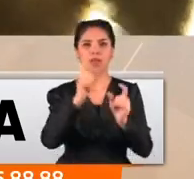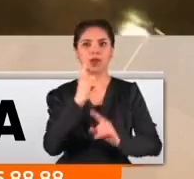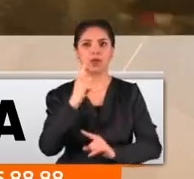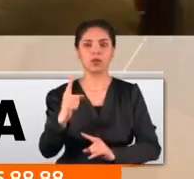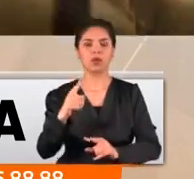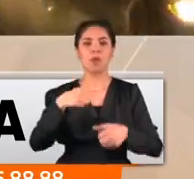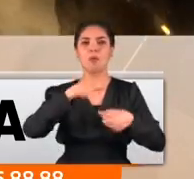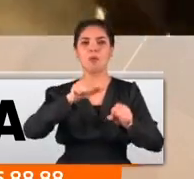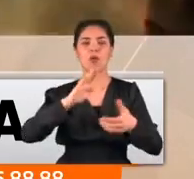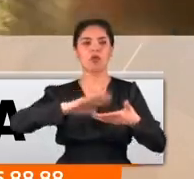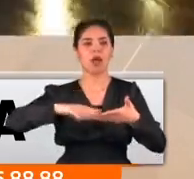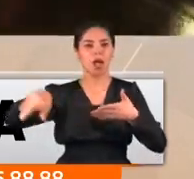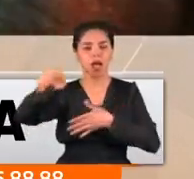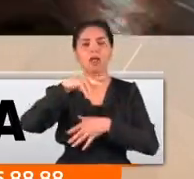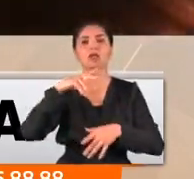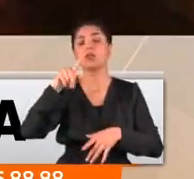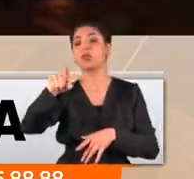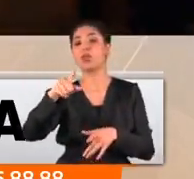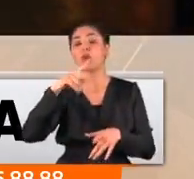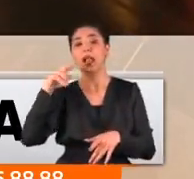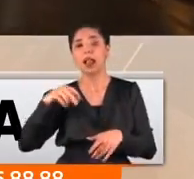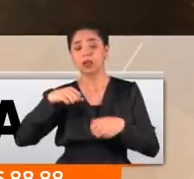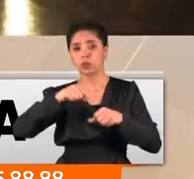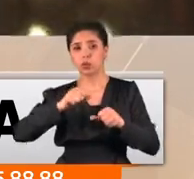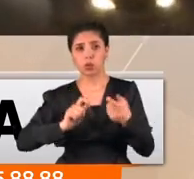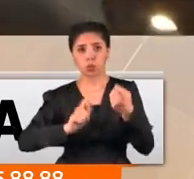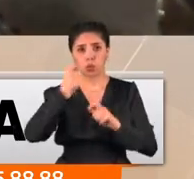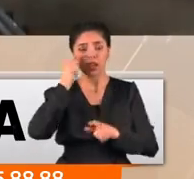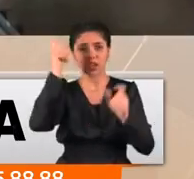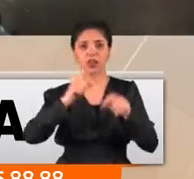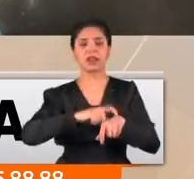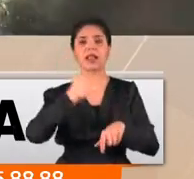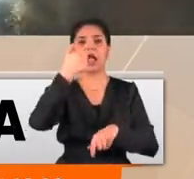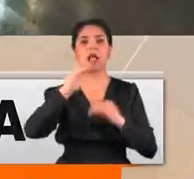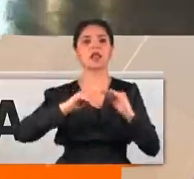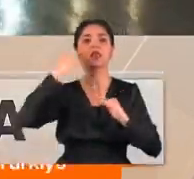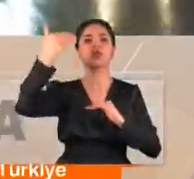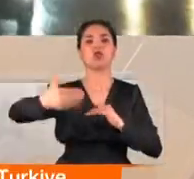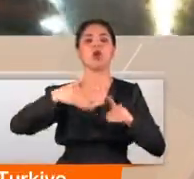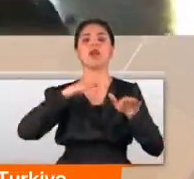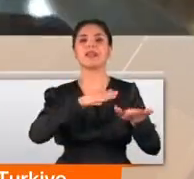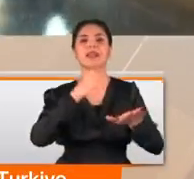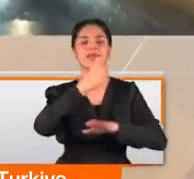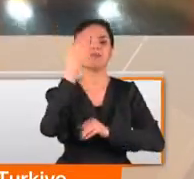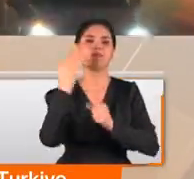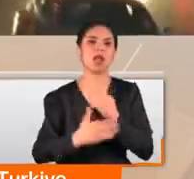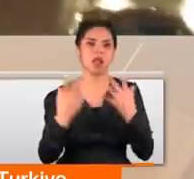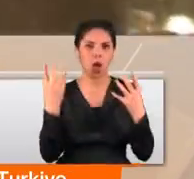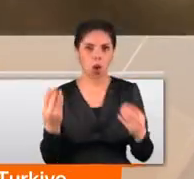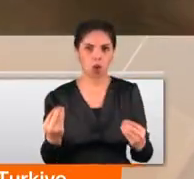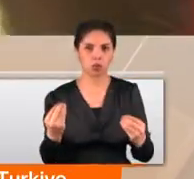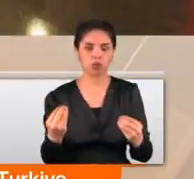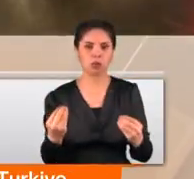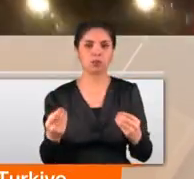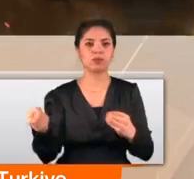sonra da motokuryelerin, skutu ve elektrikli bisiklet kullanıcılarının da saat 18 itibariyle trafiğe çıkması yasaklandı.